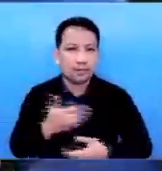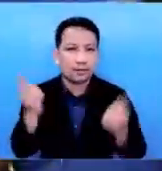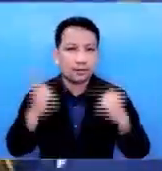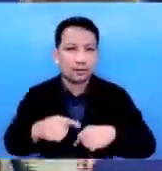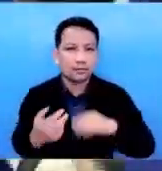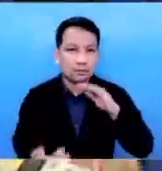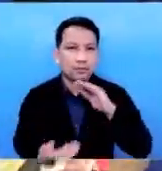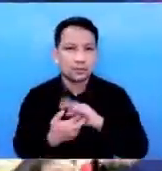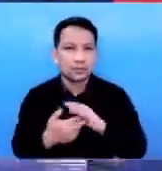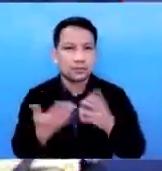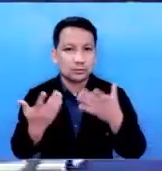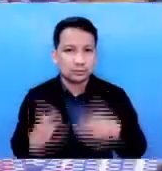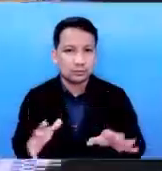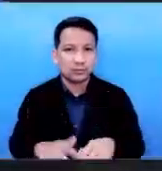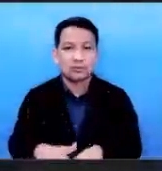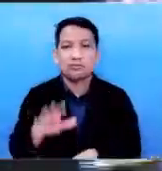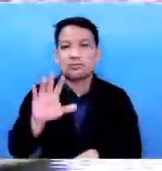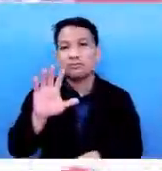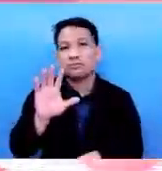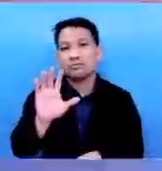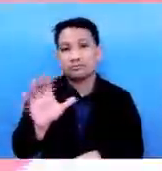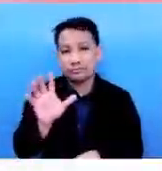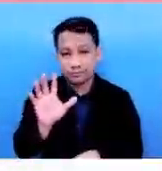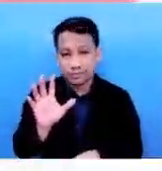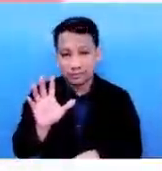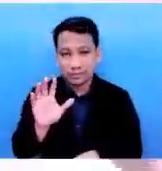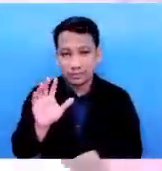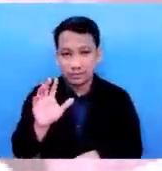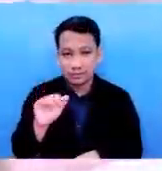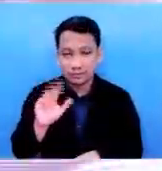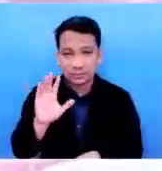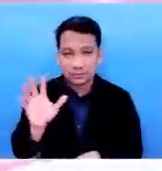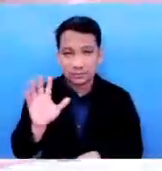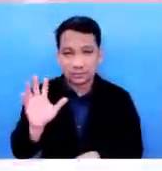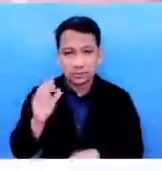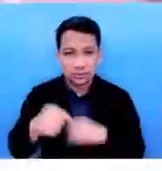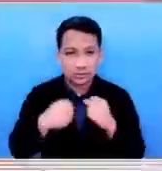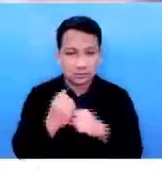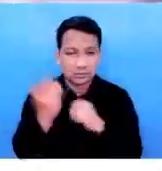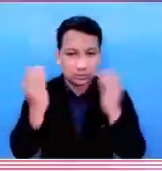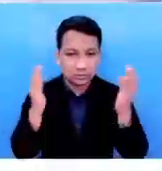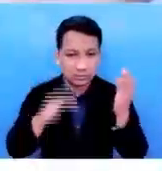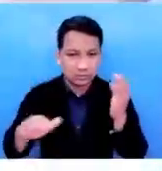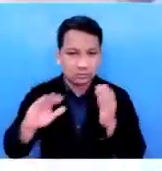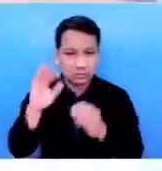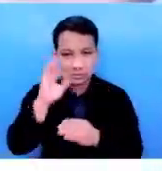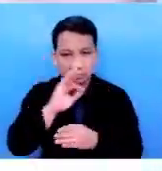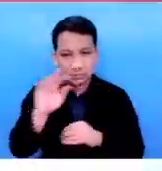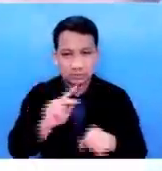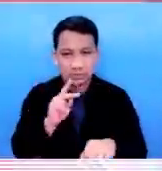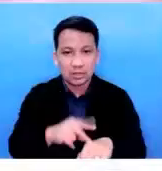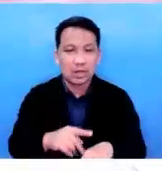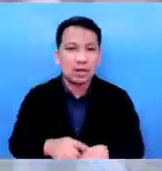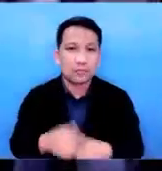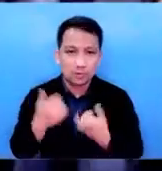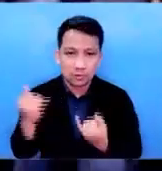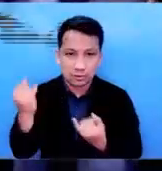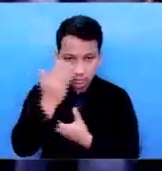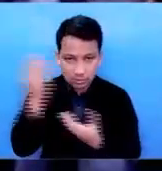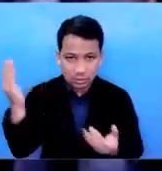magretiro matapos ang higit 50 taon niyang paglilingkod sa bayan. Cheryl, sa mga oras na